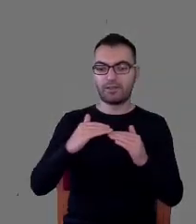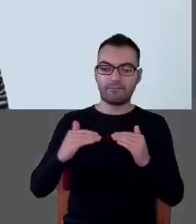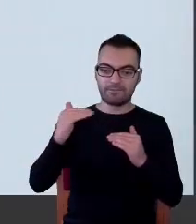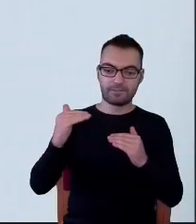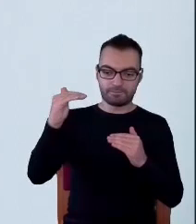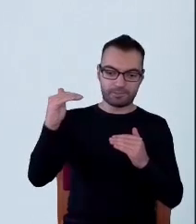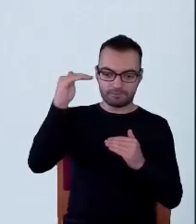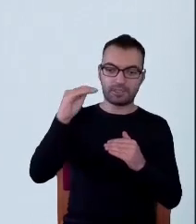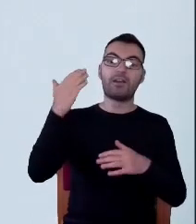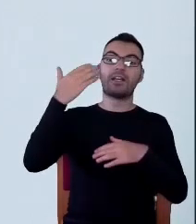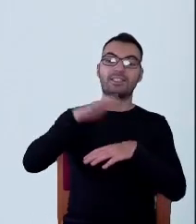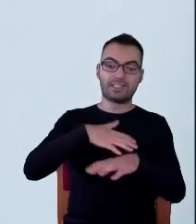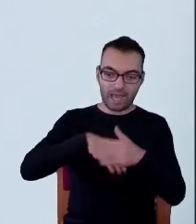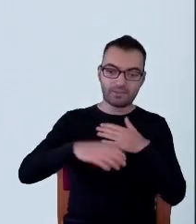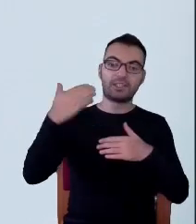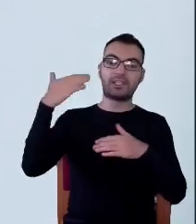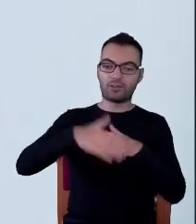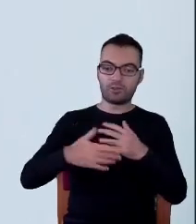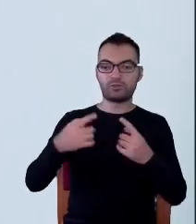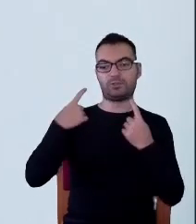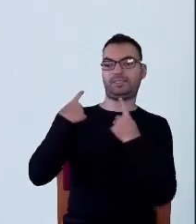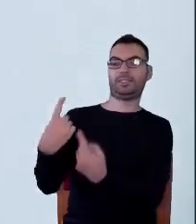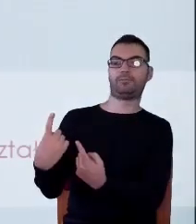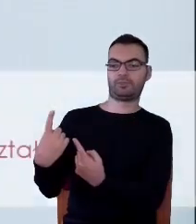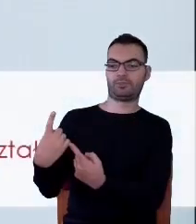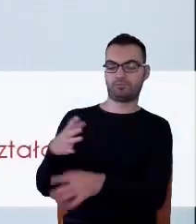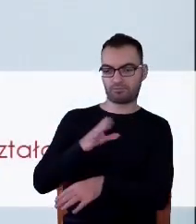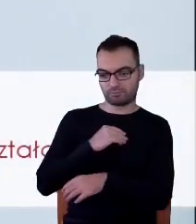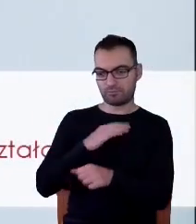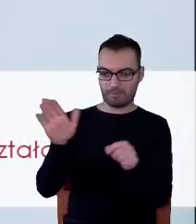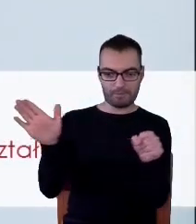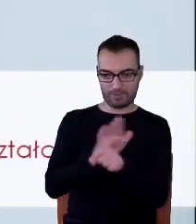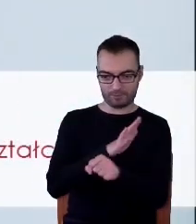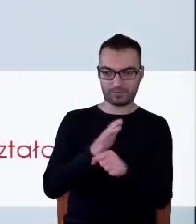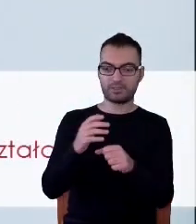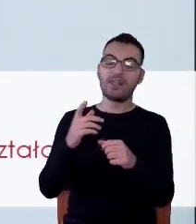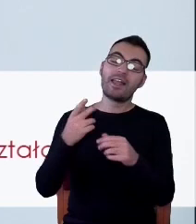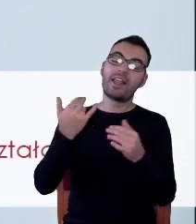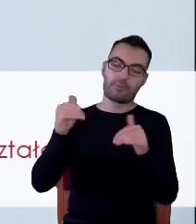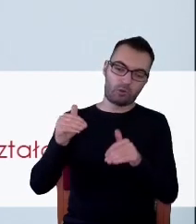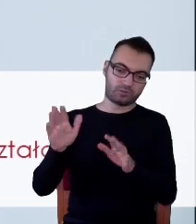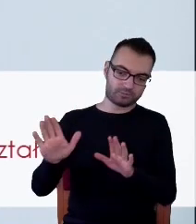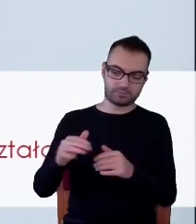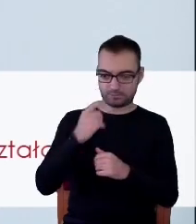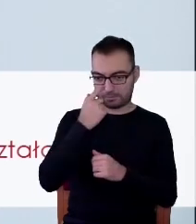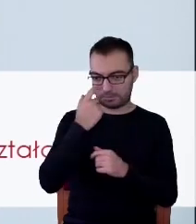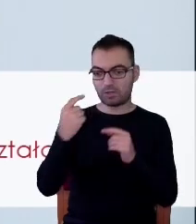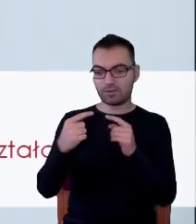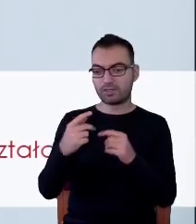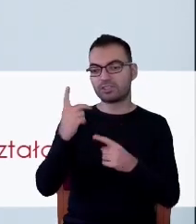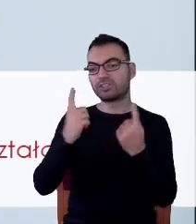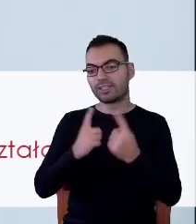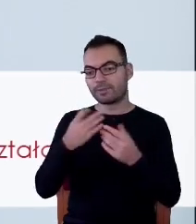wyższym, do zdobycia zawodu, wreszcie do osiągnięcia samodzielności w takim zakresie, jaki jest to możliwe, bo czasami te